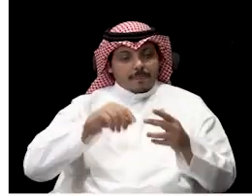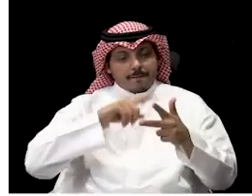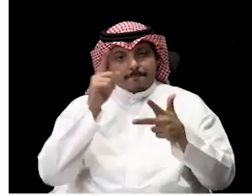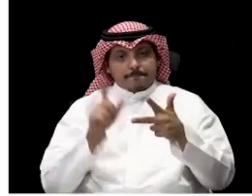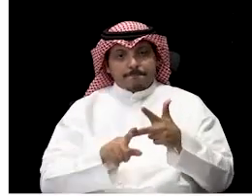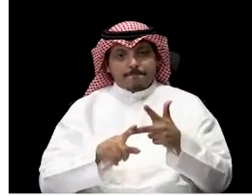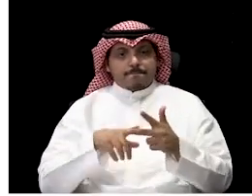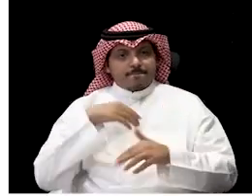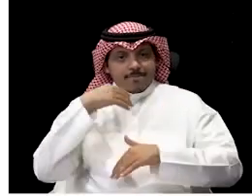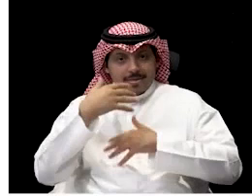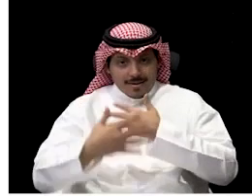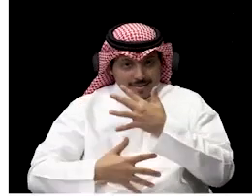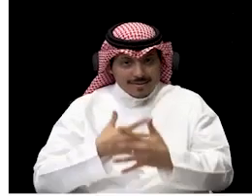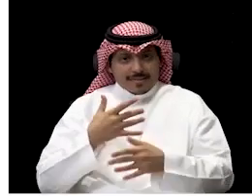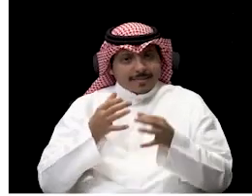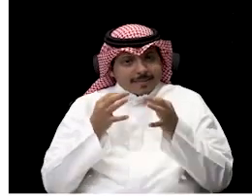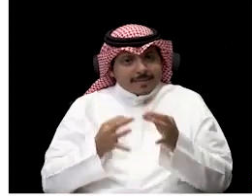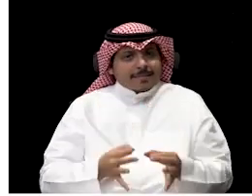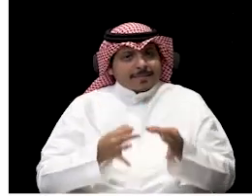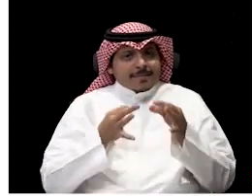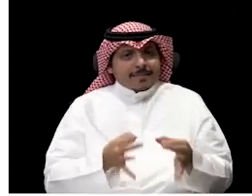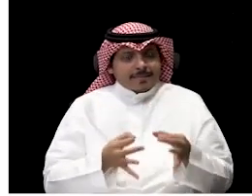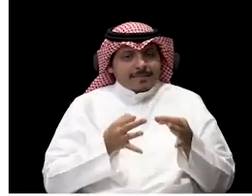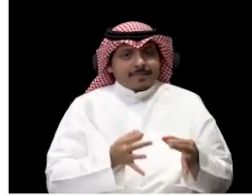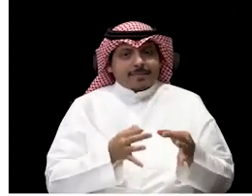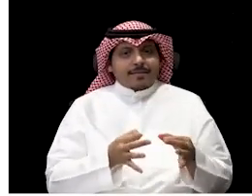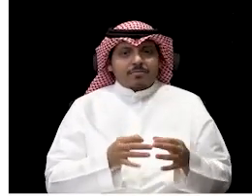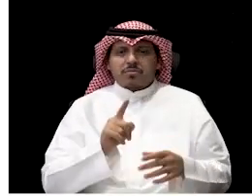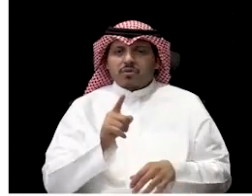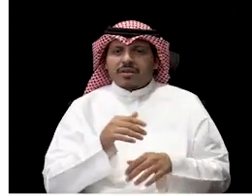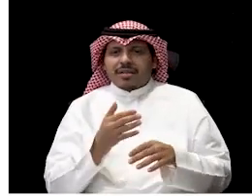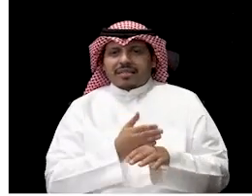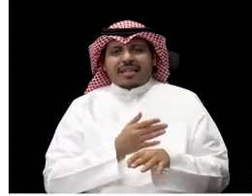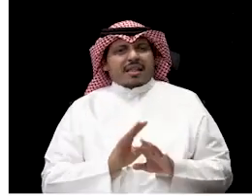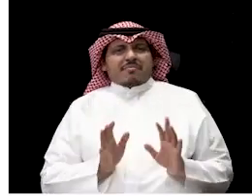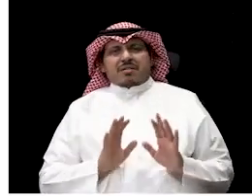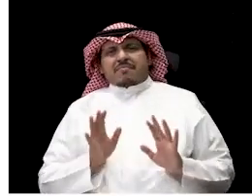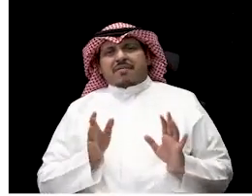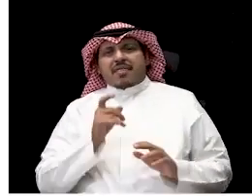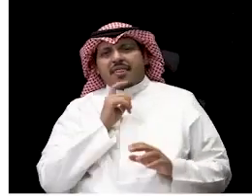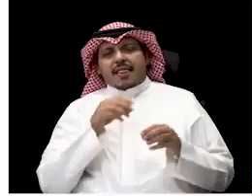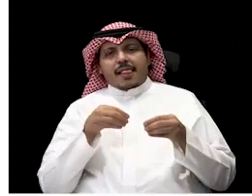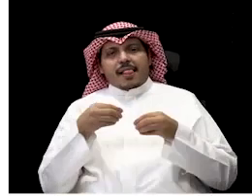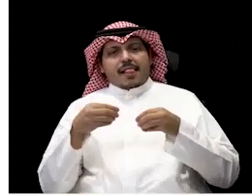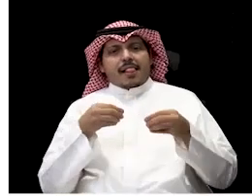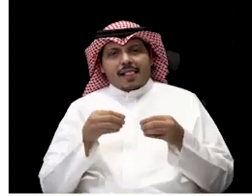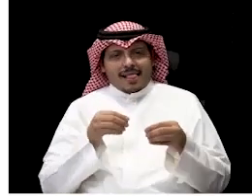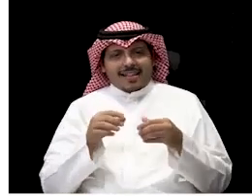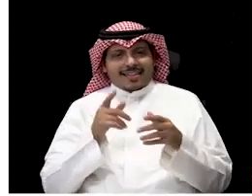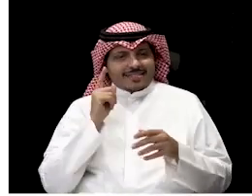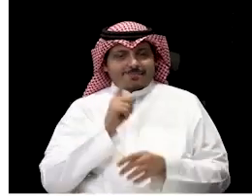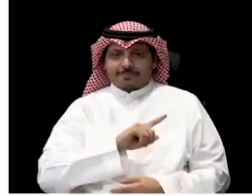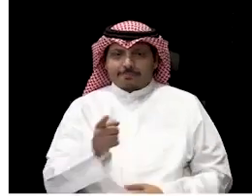إنجاز ذاتي معين أن تثابر وتواظب بدون تكاسل ولا طبعا تهاون.